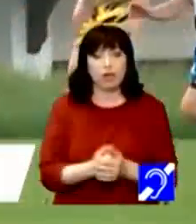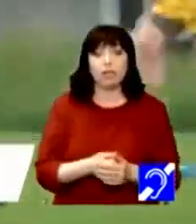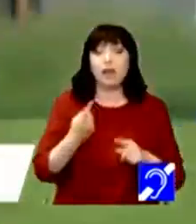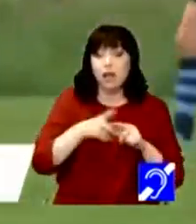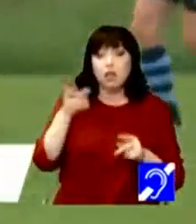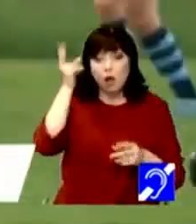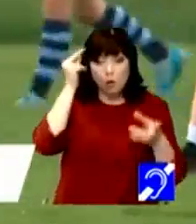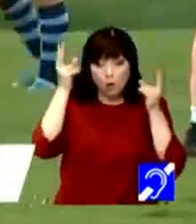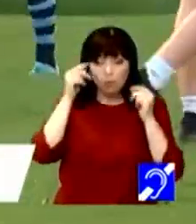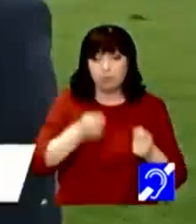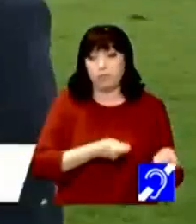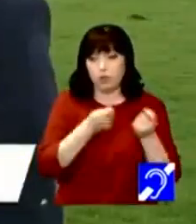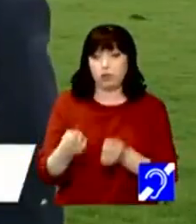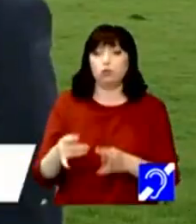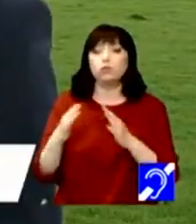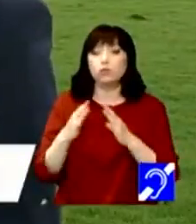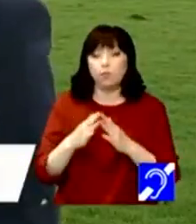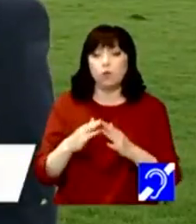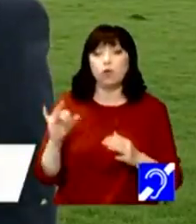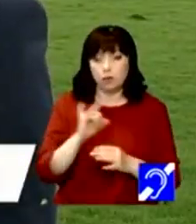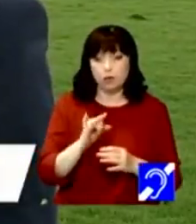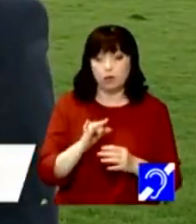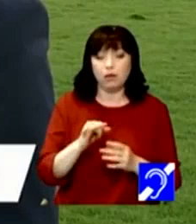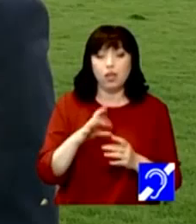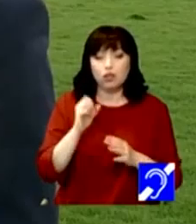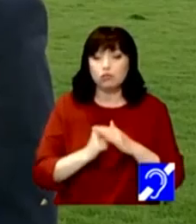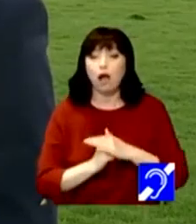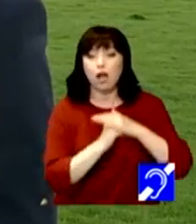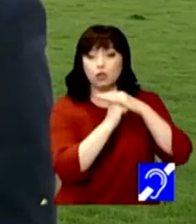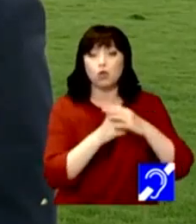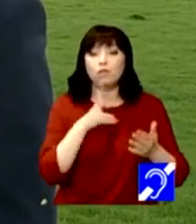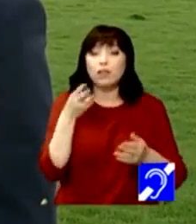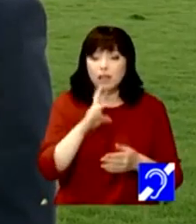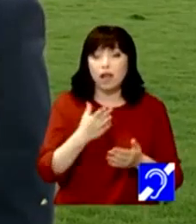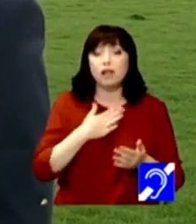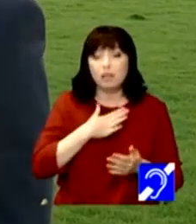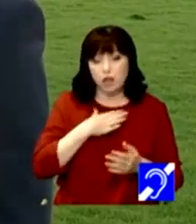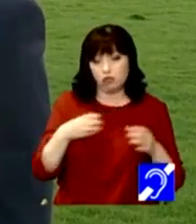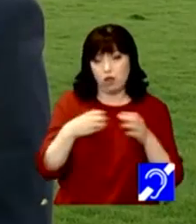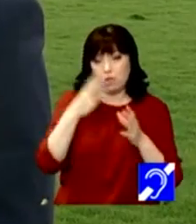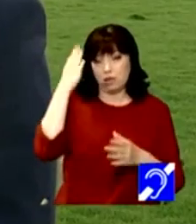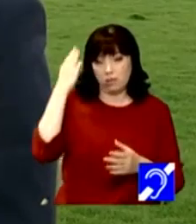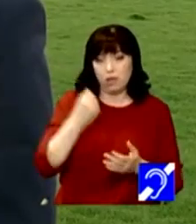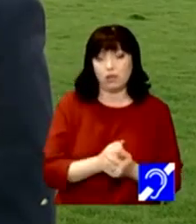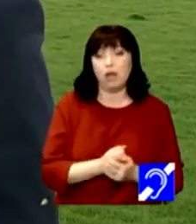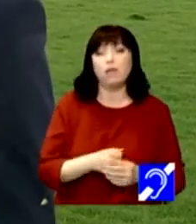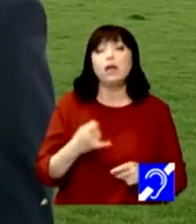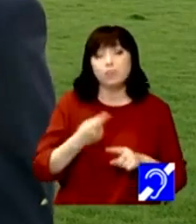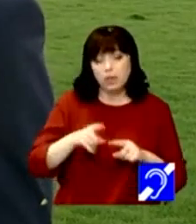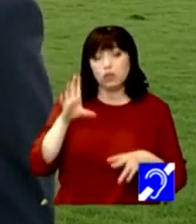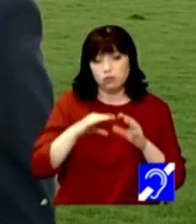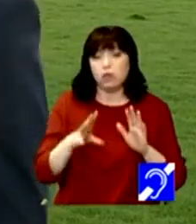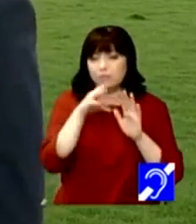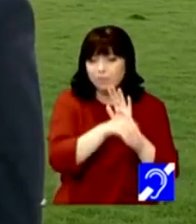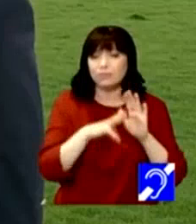acasă și oferită ca sprijin echipei naționale. Într-adevăr, noi vom susține și în continuare implicarea,